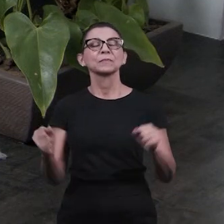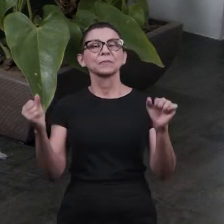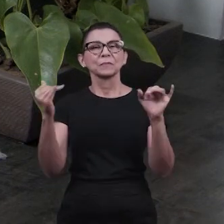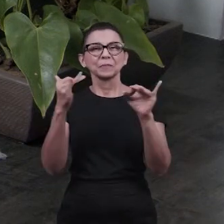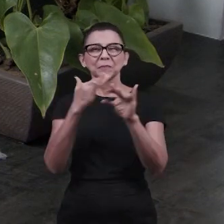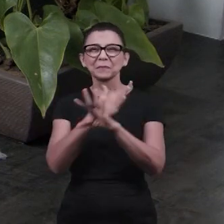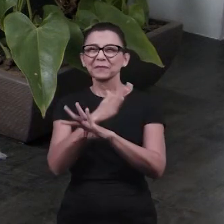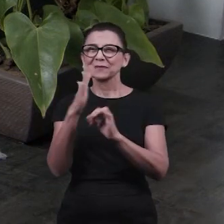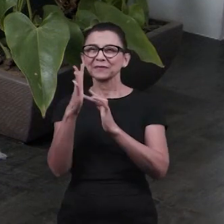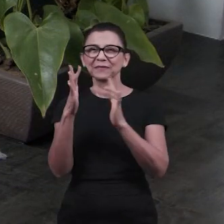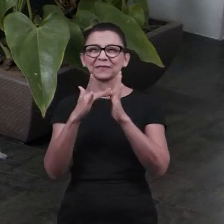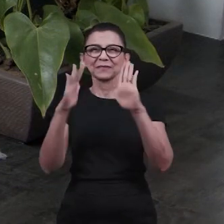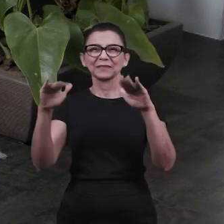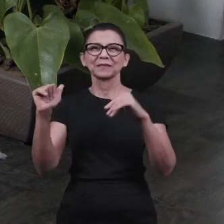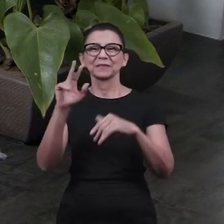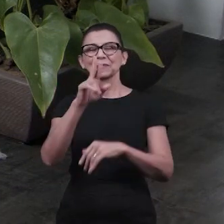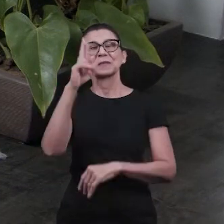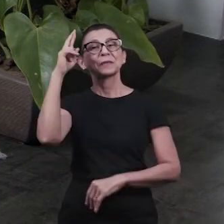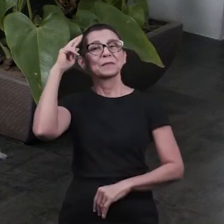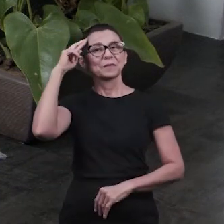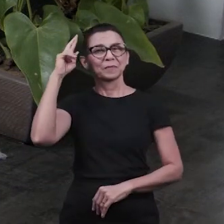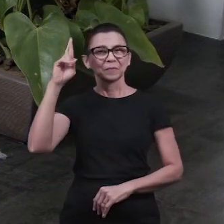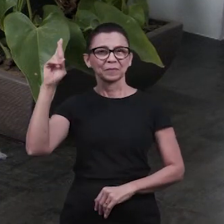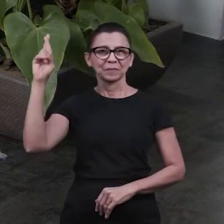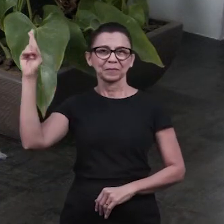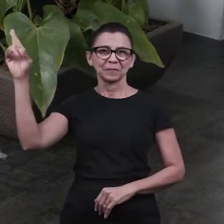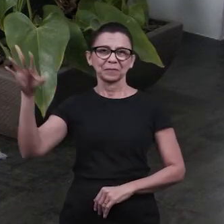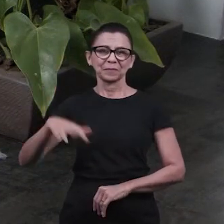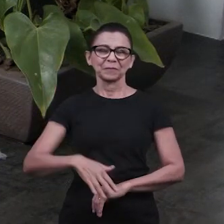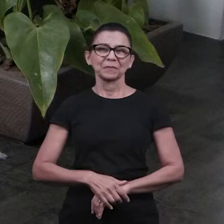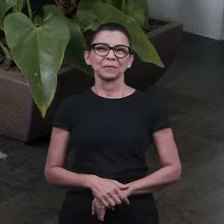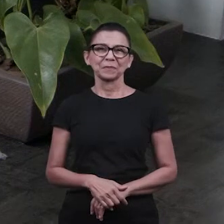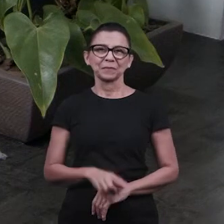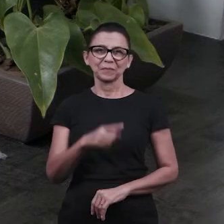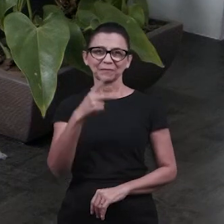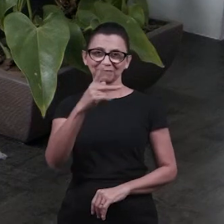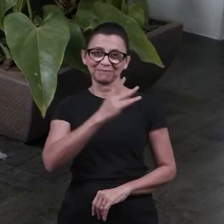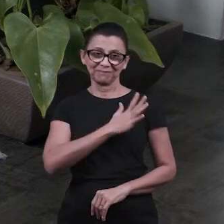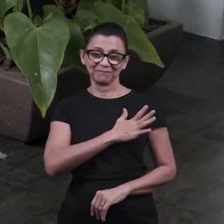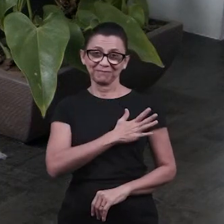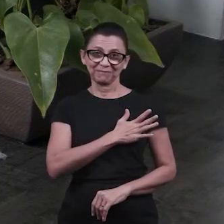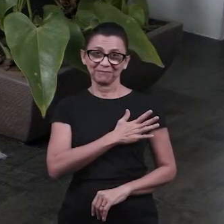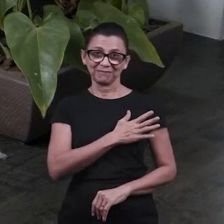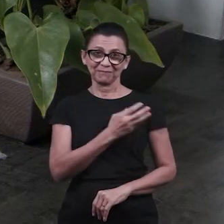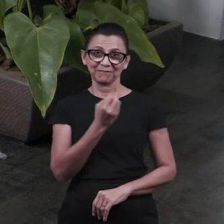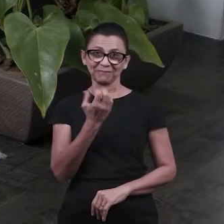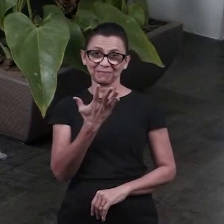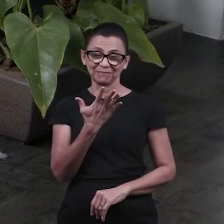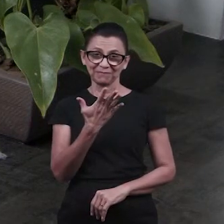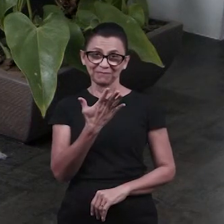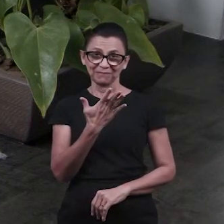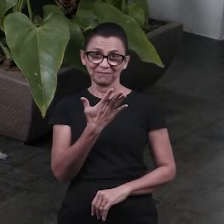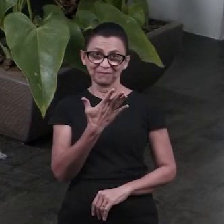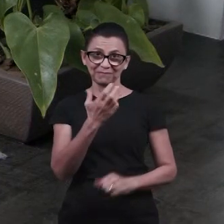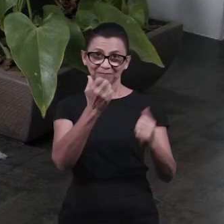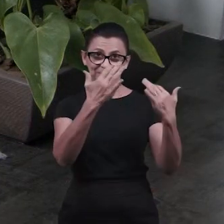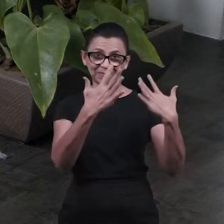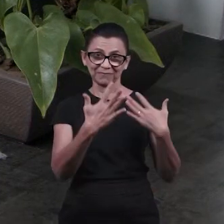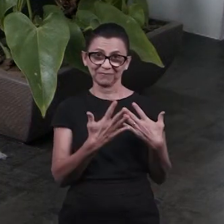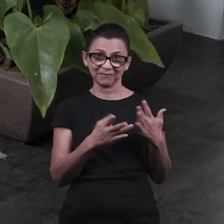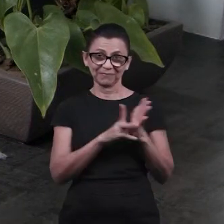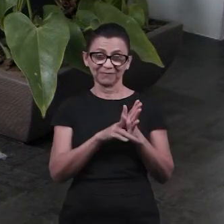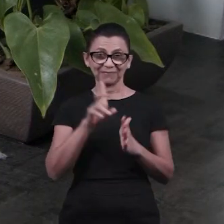Gloire à Jésus, loué soit le nom du Seigneur. Comment va votre cœur? Rempli de la bénédiction de